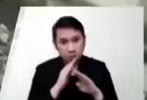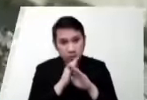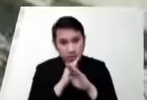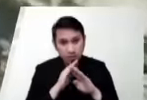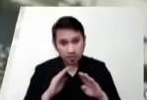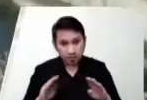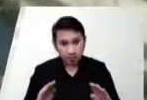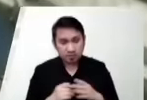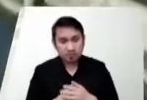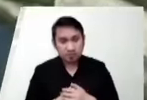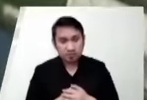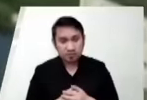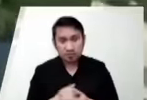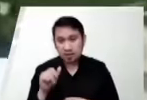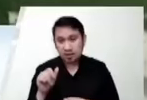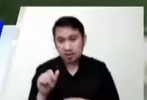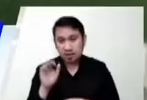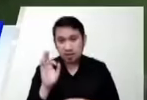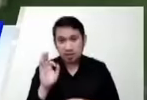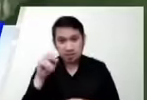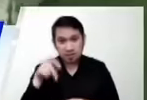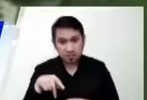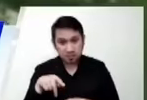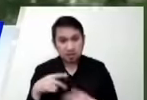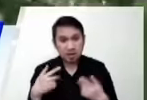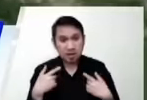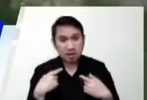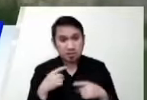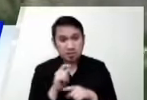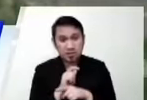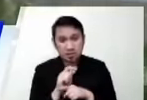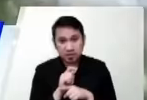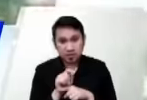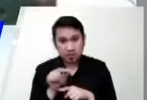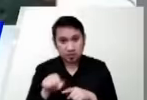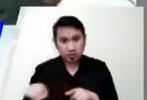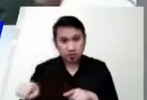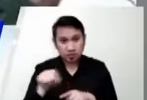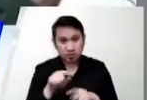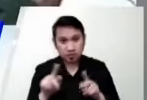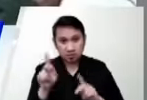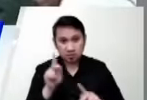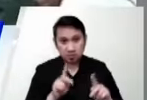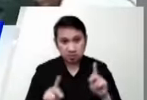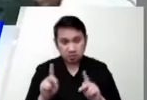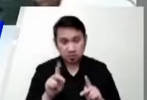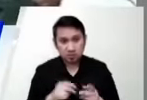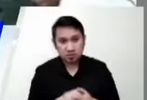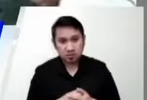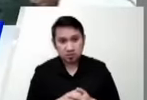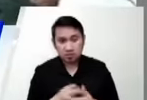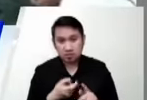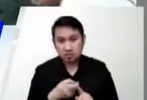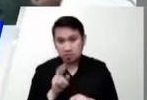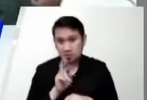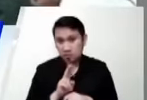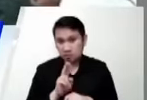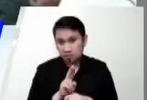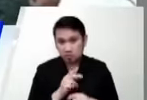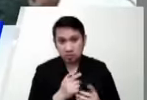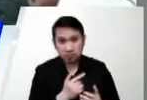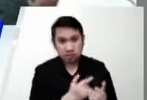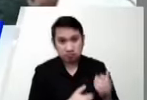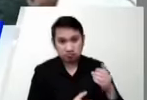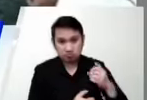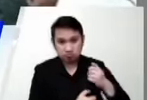Pinili ng AFP Northern Luzon Command na magsanay ng 100 residente bilang Army Reservists. Mula paggamit ng baril hanggang combat skills,